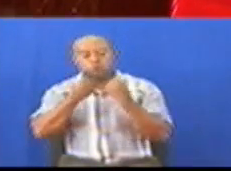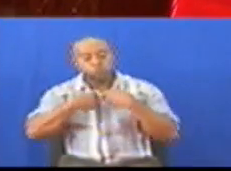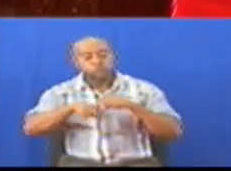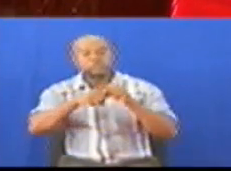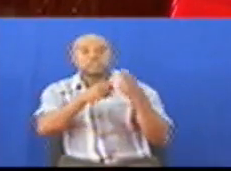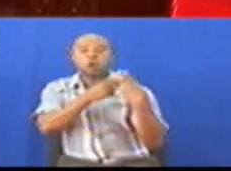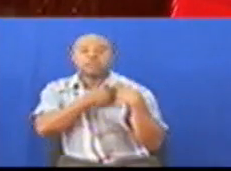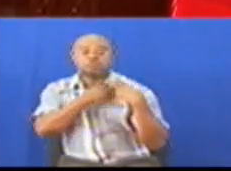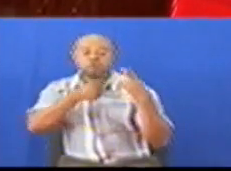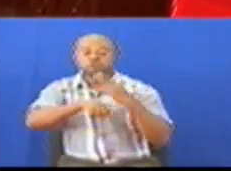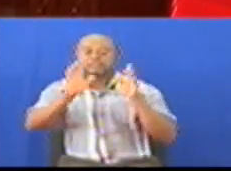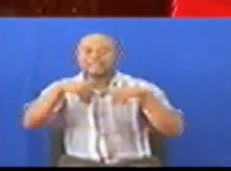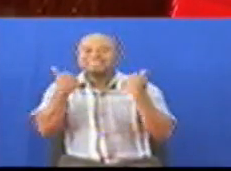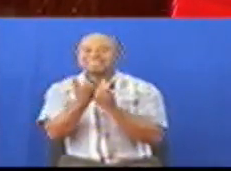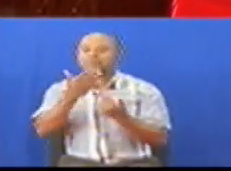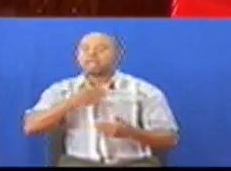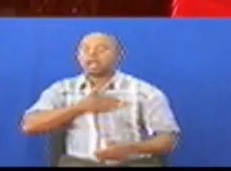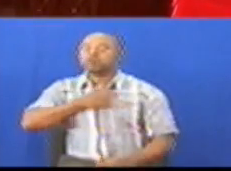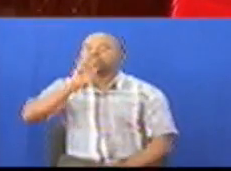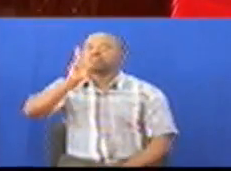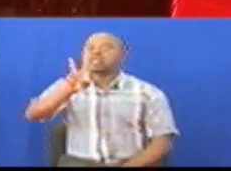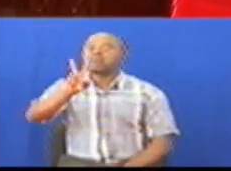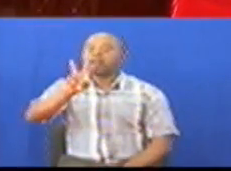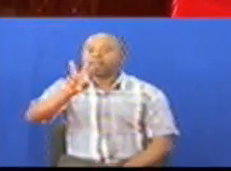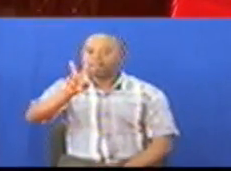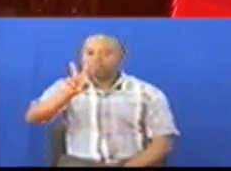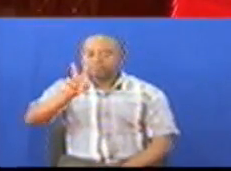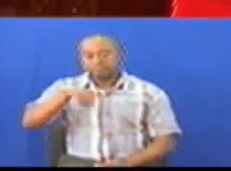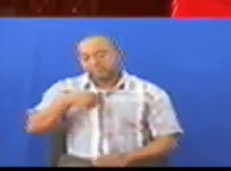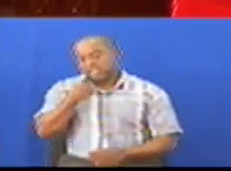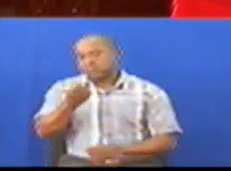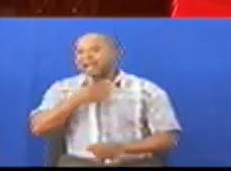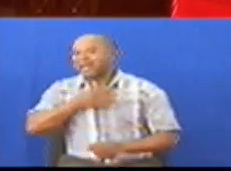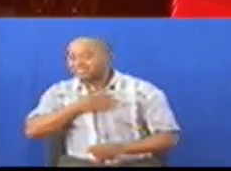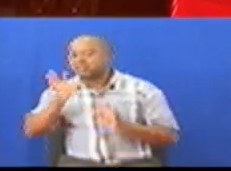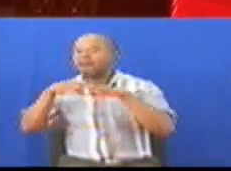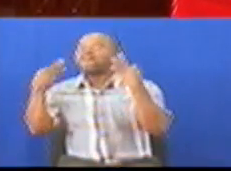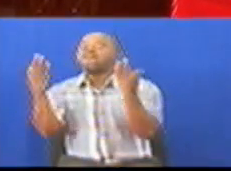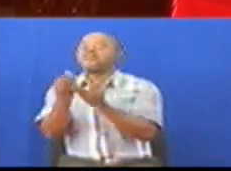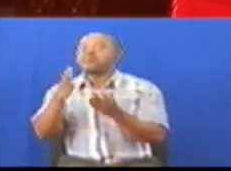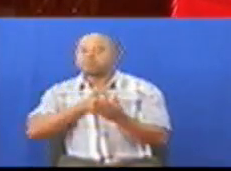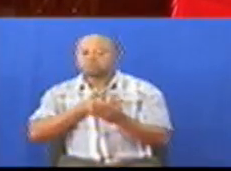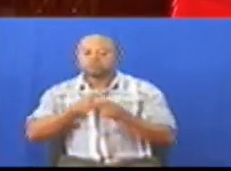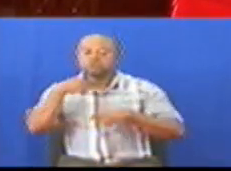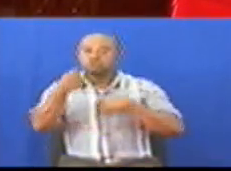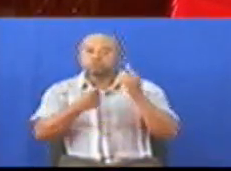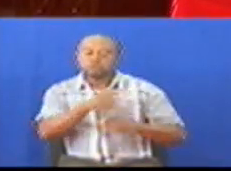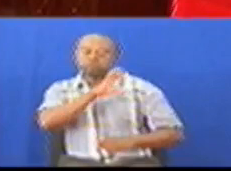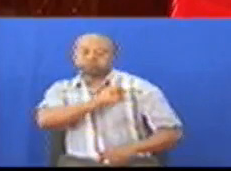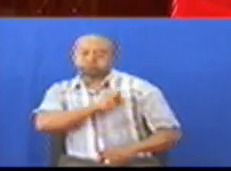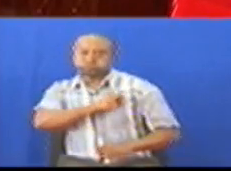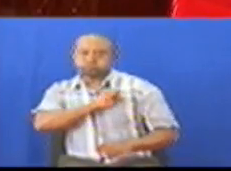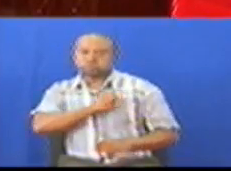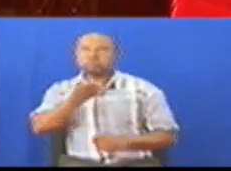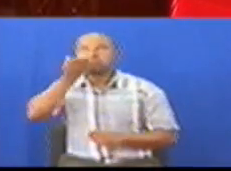cha Chadema na kwa bunge. Nasema asanteni sana, tuendelee kuvumiliana katika hilo na